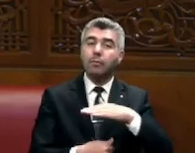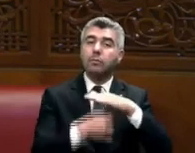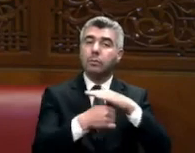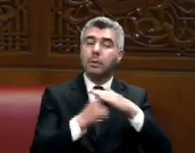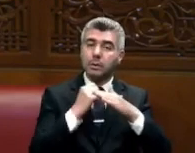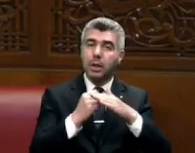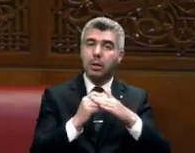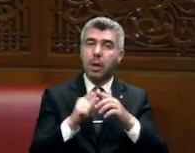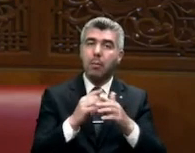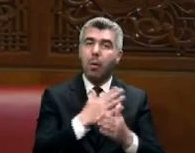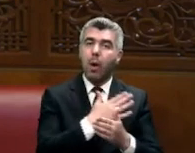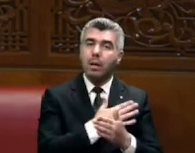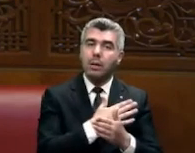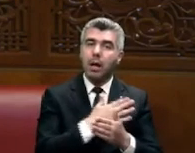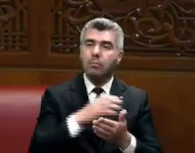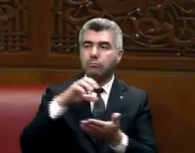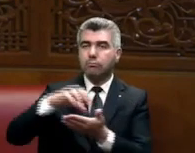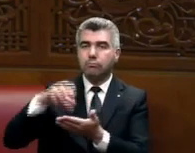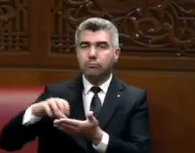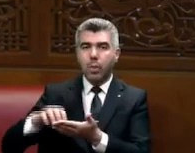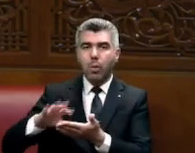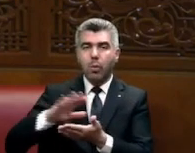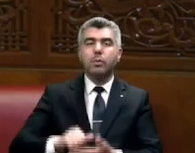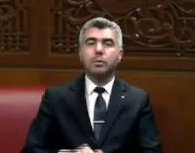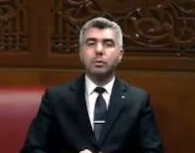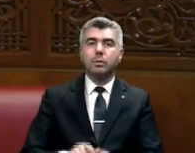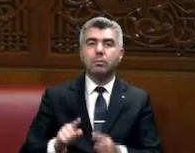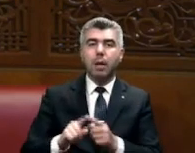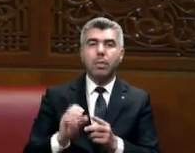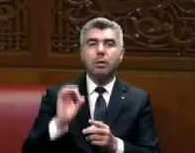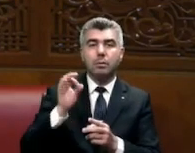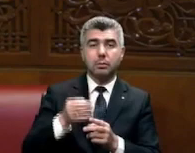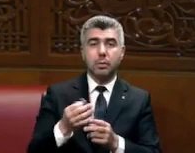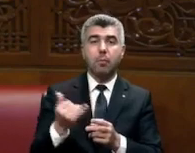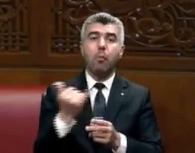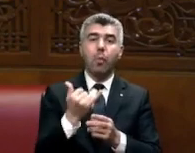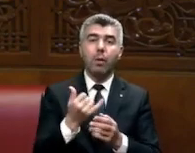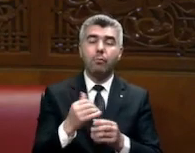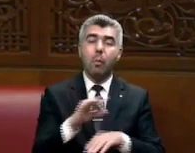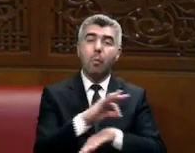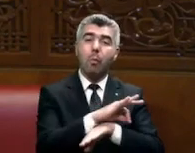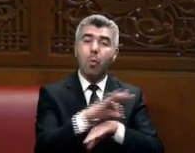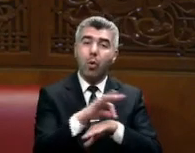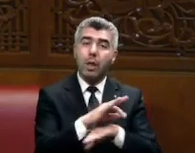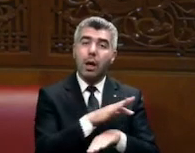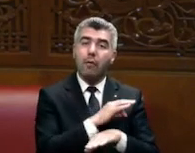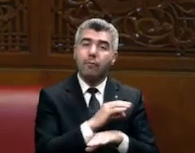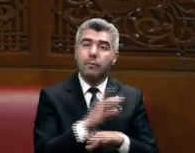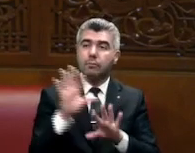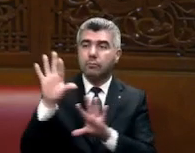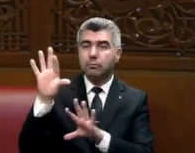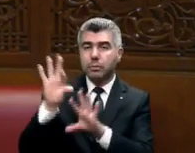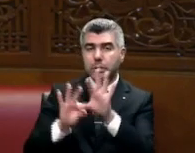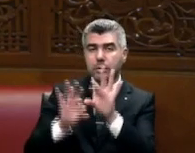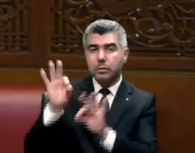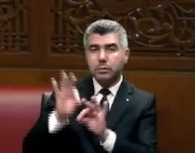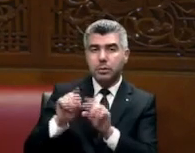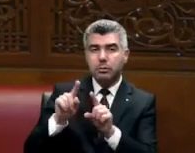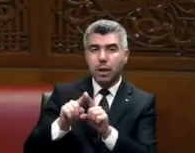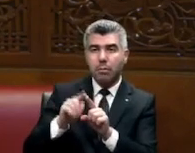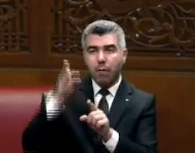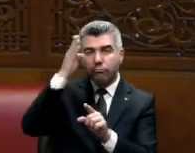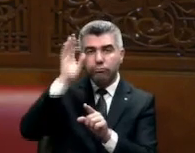المستويين الوطني والمحلي، والرفع من جاذبية هذه الوظيفة وتحديد وانتقاء خزان